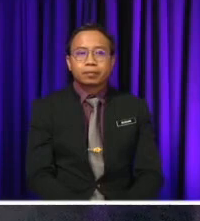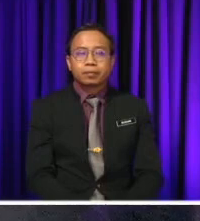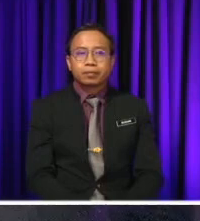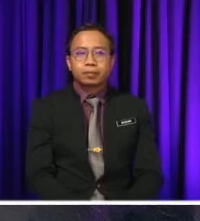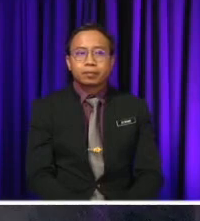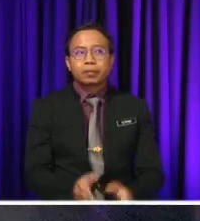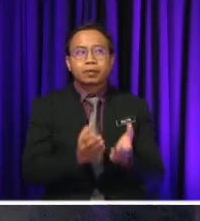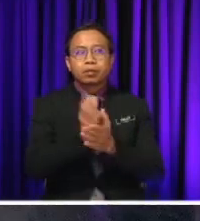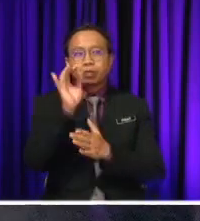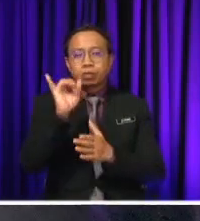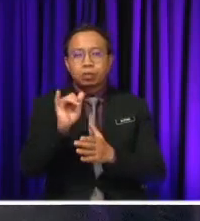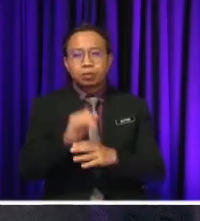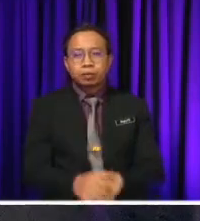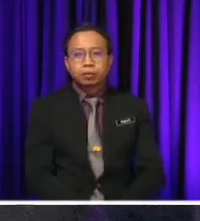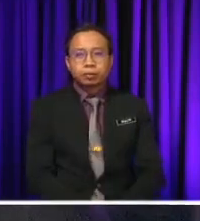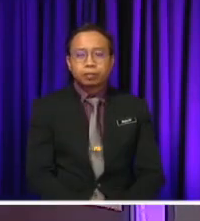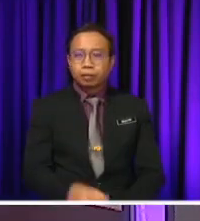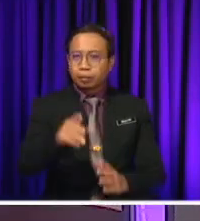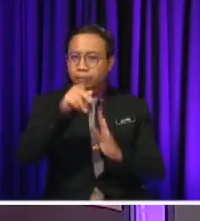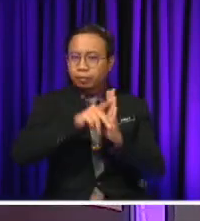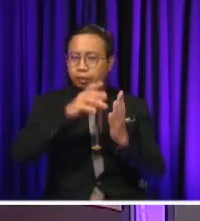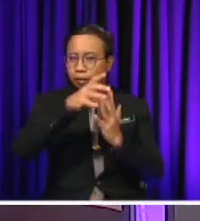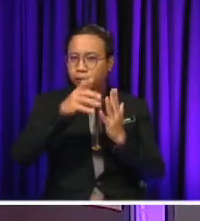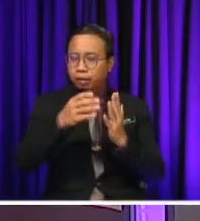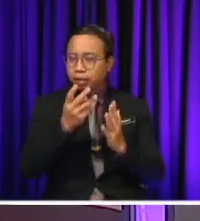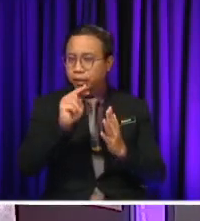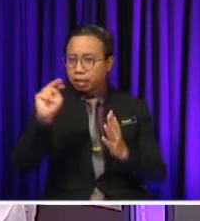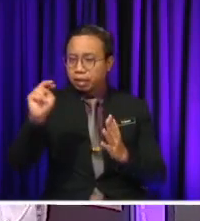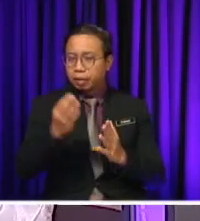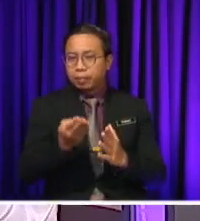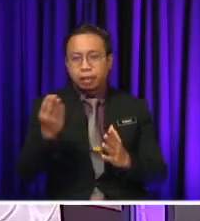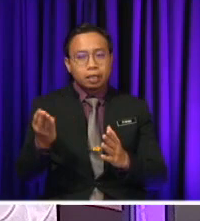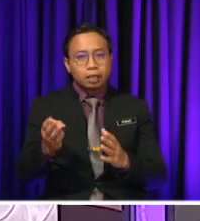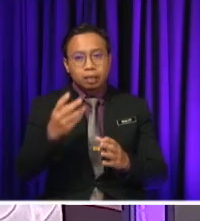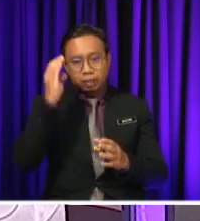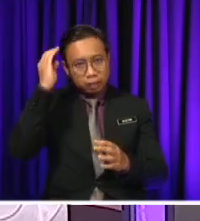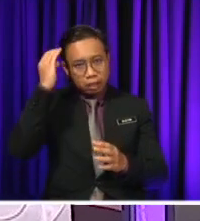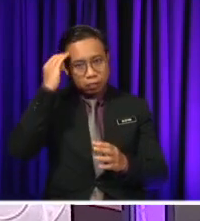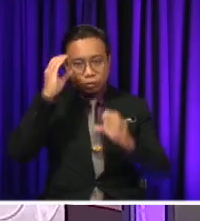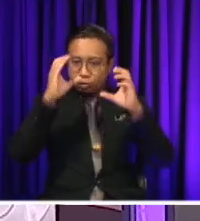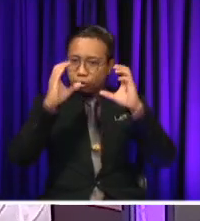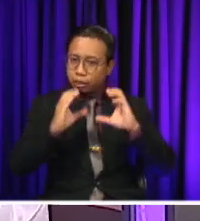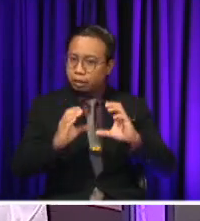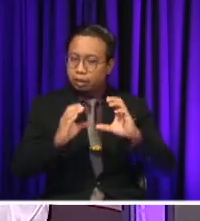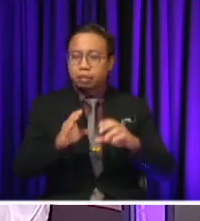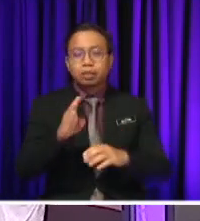seterusnya pemilihan kita tahu ciri-ciri bahan yang kita gunakan